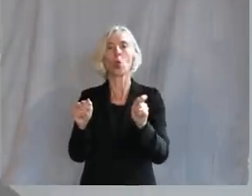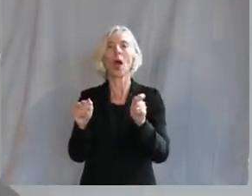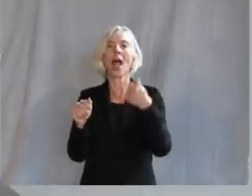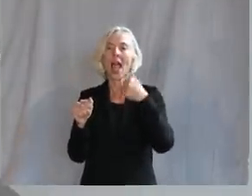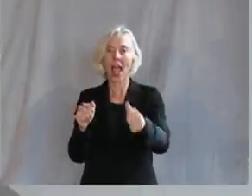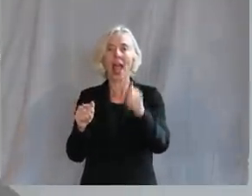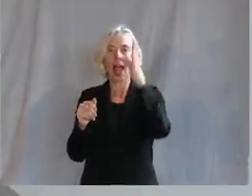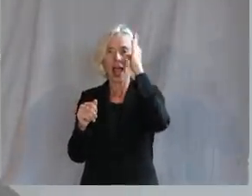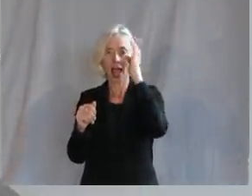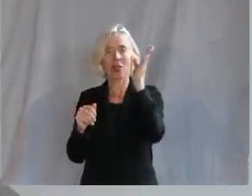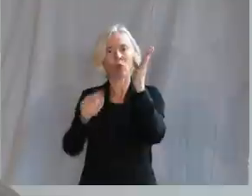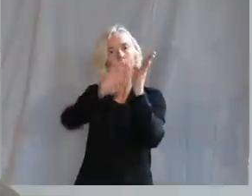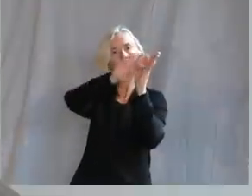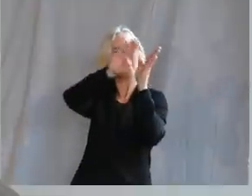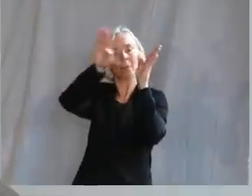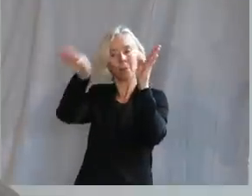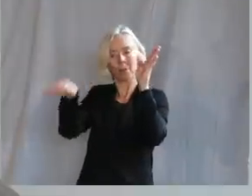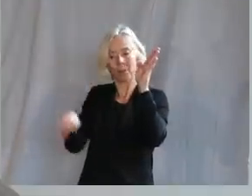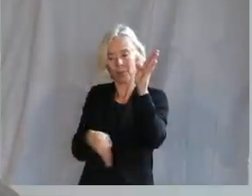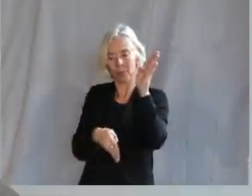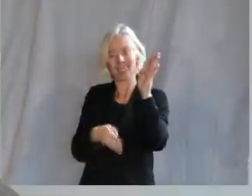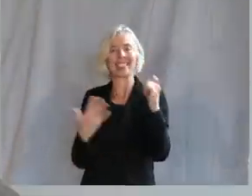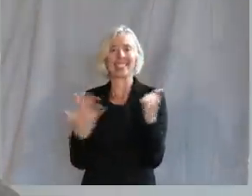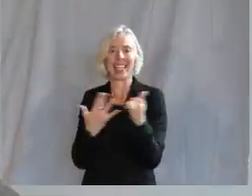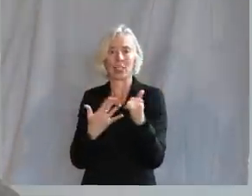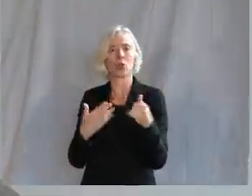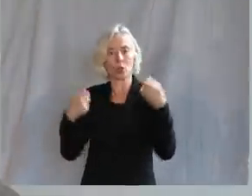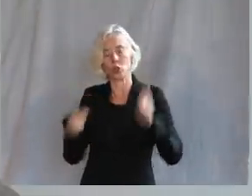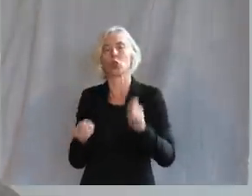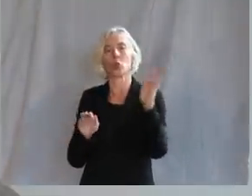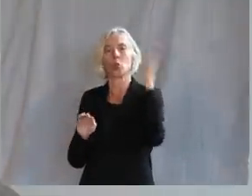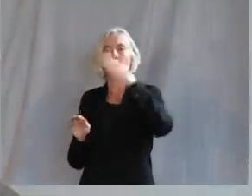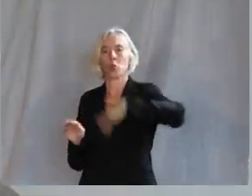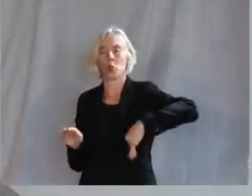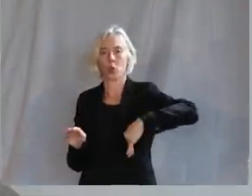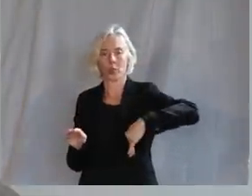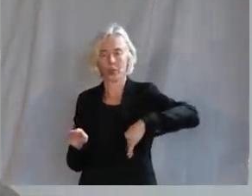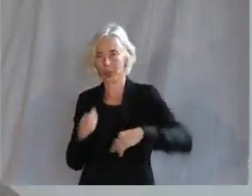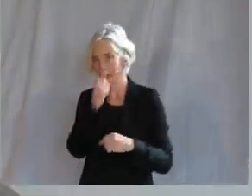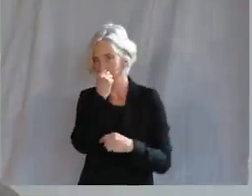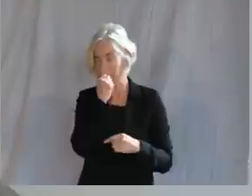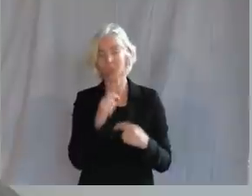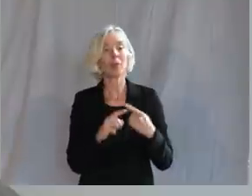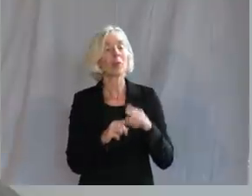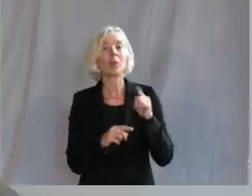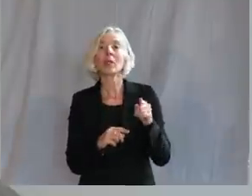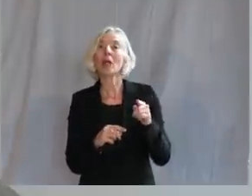des Folgetages untersagt sein wird. Der Besuch von Einrichtungen, vor allem der